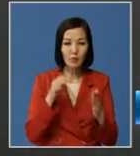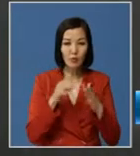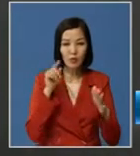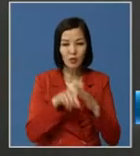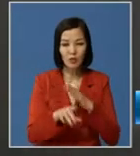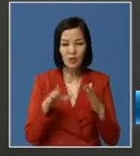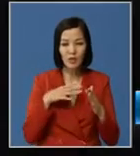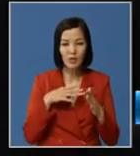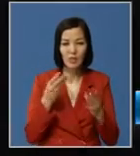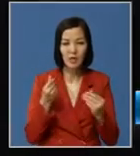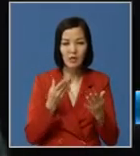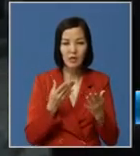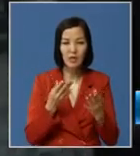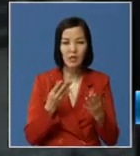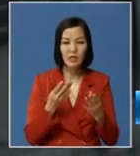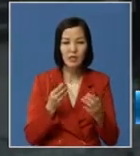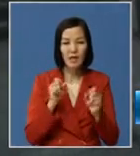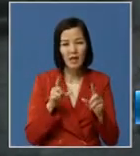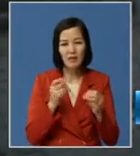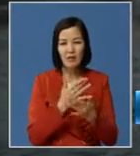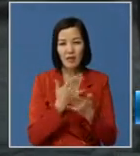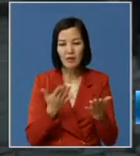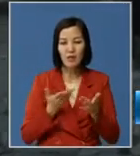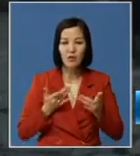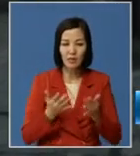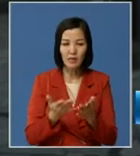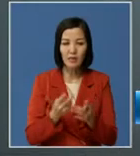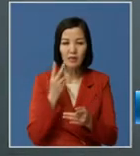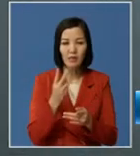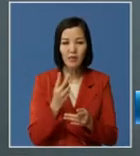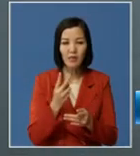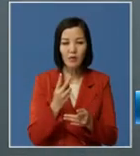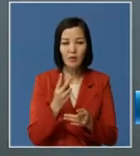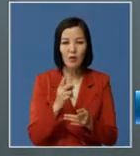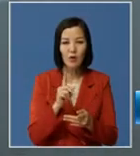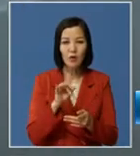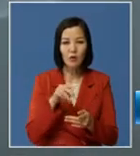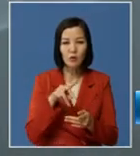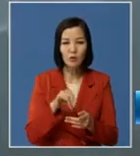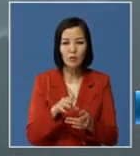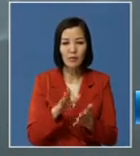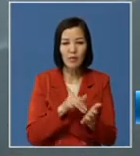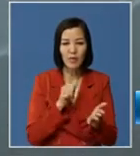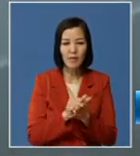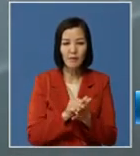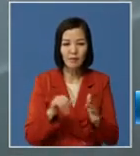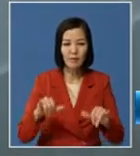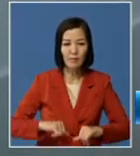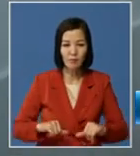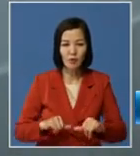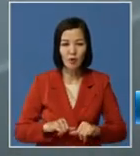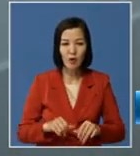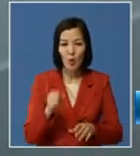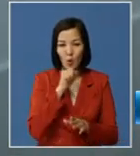ақшамен құнды заттар беруін талап етеді. Кейін анықталғандай, ұсталған екеудің бірі зұлым деген лақабатты кәнігі қарақшы екен. 32 жастағы